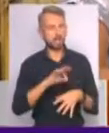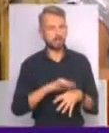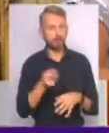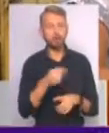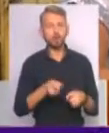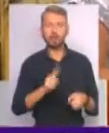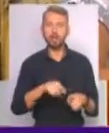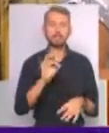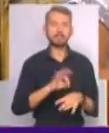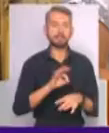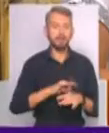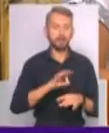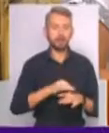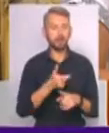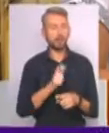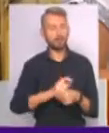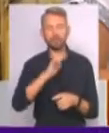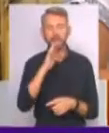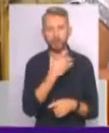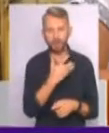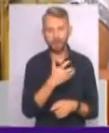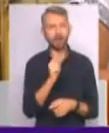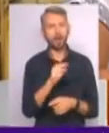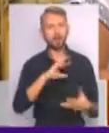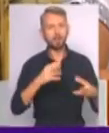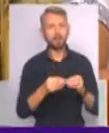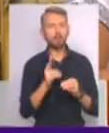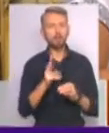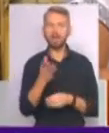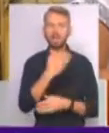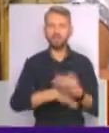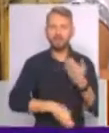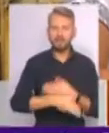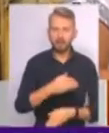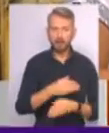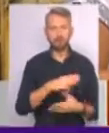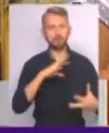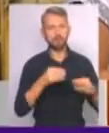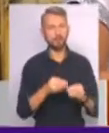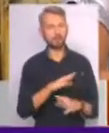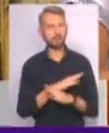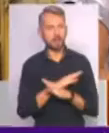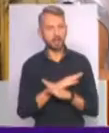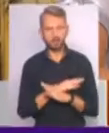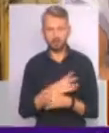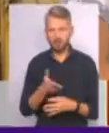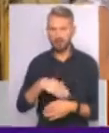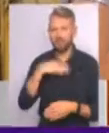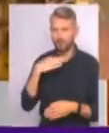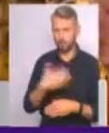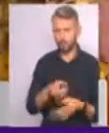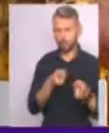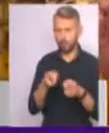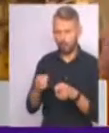эти заболевания очень серьезные, они приводят к инвалидизации, они приводят к смертности. Так, перестаньте мені лякати, тому що